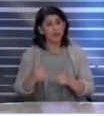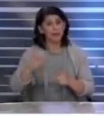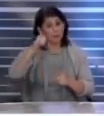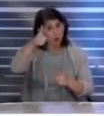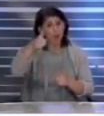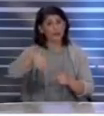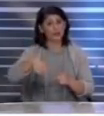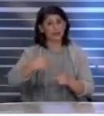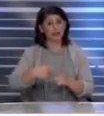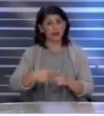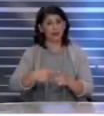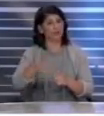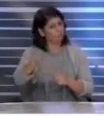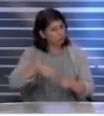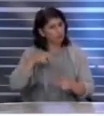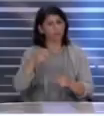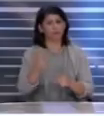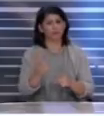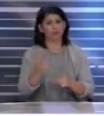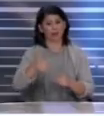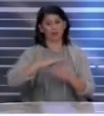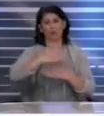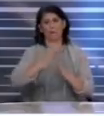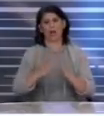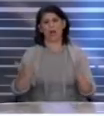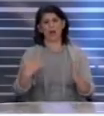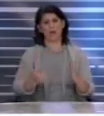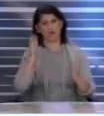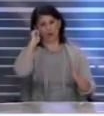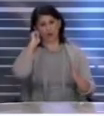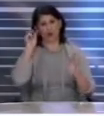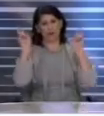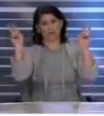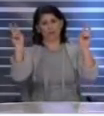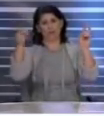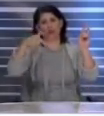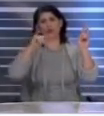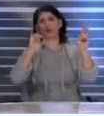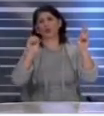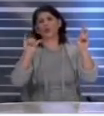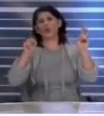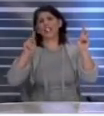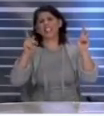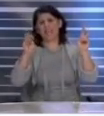μεταξύ εκείνων που αξιοποίησαν το πλάνο αυτό που φέρει το όνομά μου.